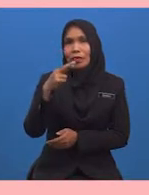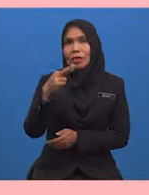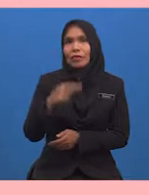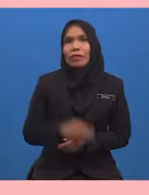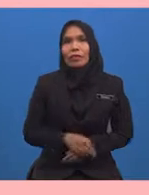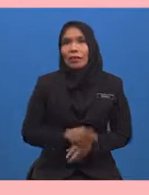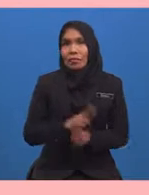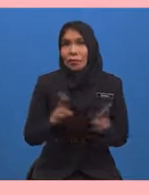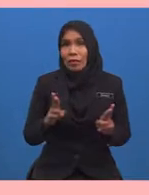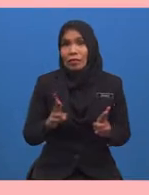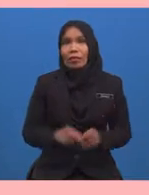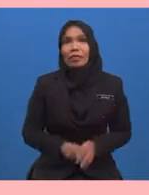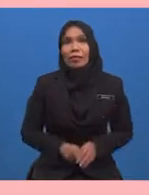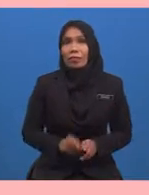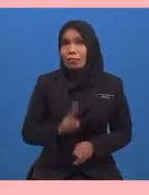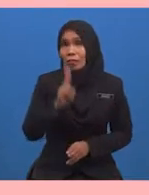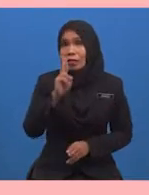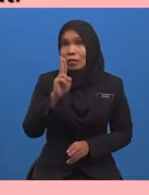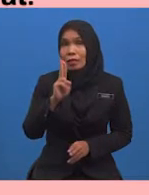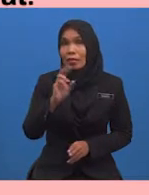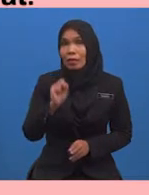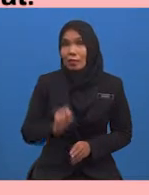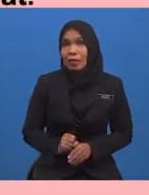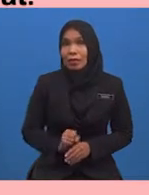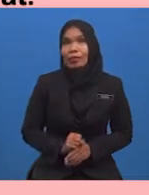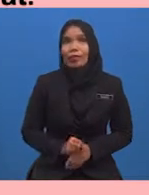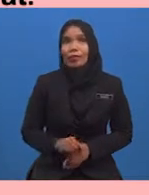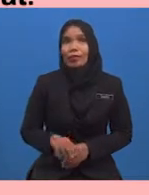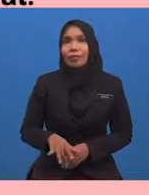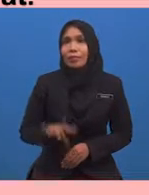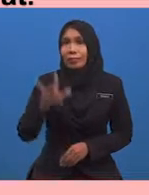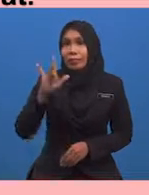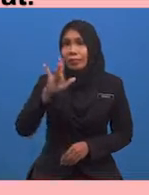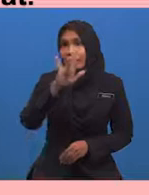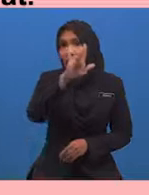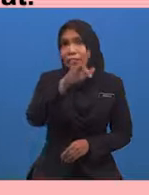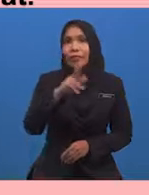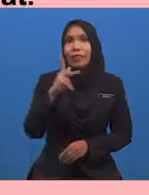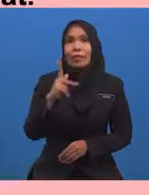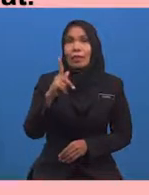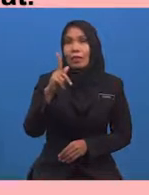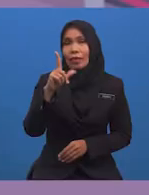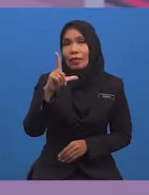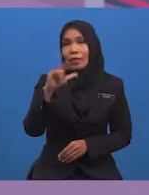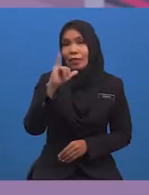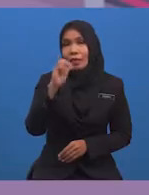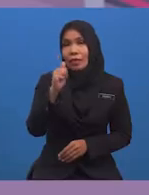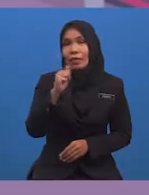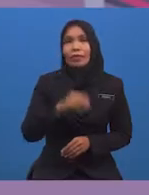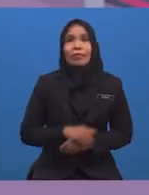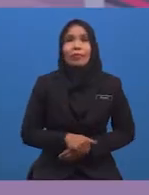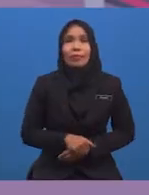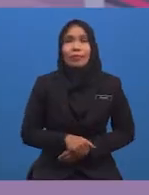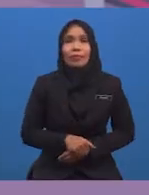Lapangan Terbang KLIA dan Landasan Kereta Api Laluan Pantai Barat. Baiklah